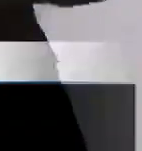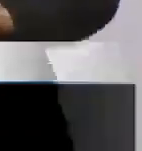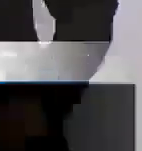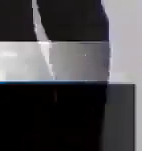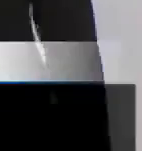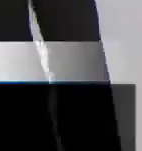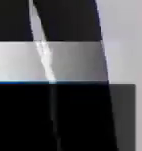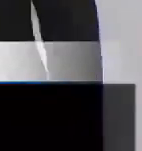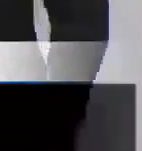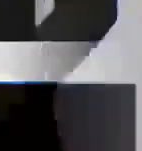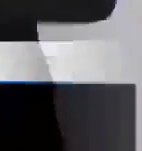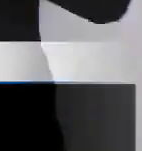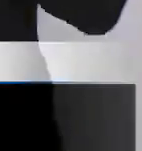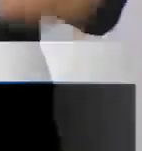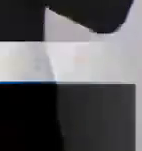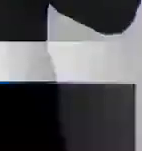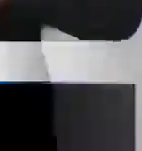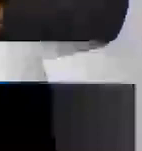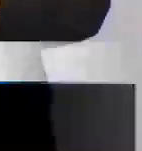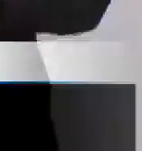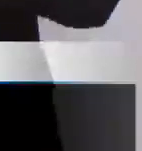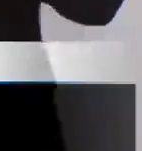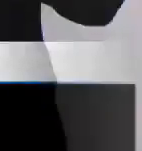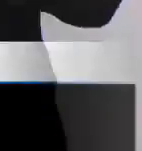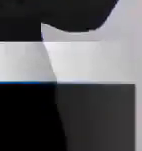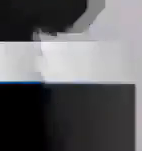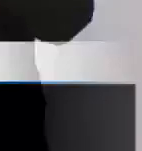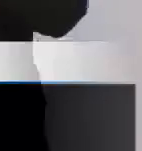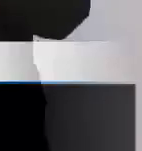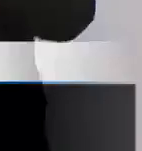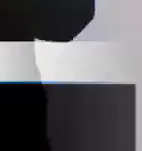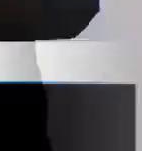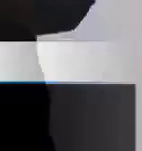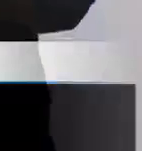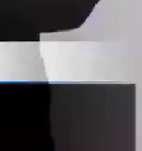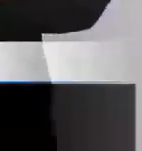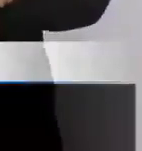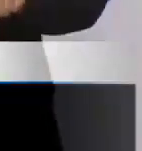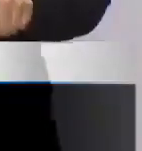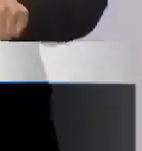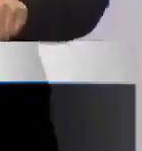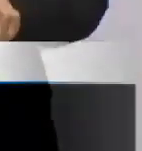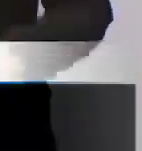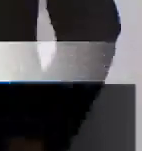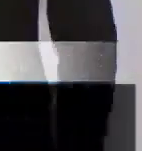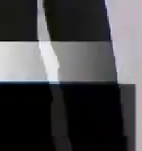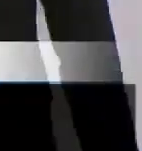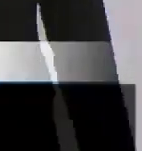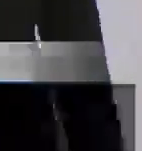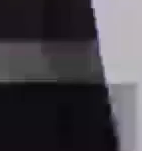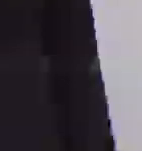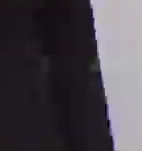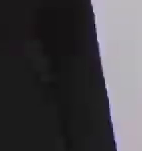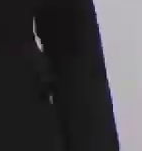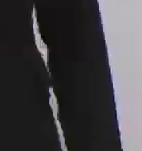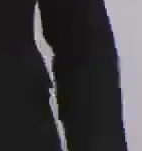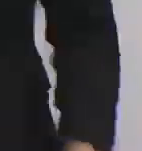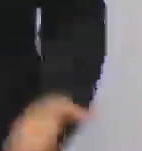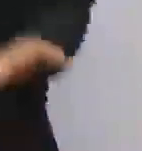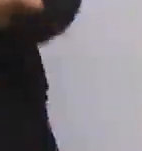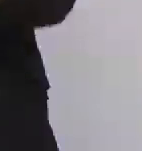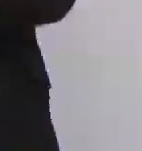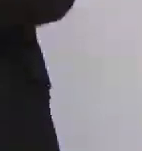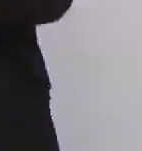건강상에 막대한 피해를 일으키는 위법하고도 일벌백계함으로써 다시는 이런 일이 발생하지 않도록.